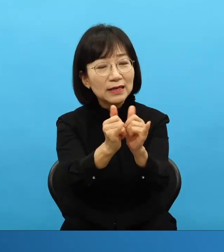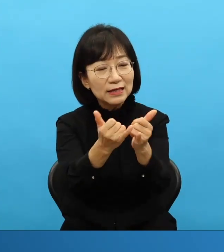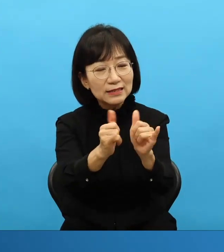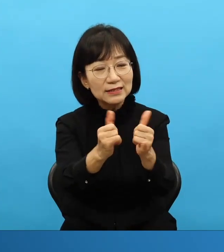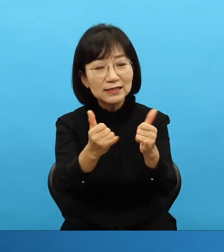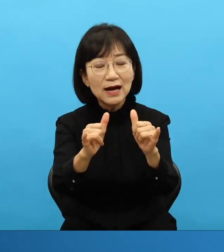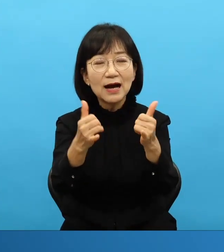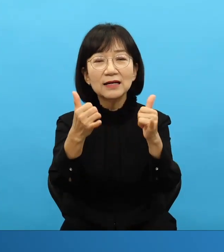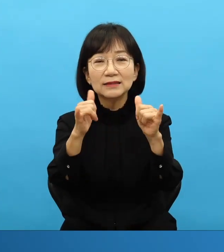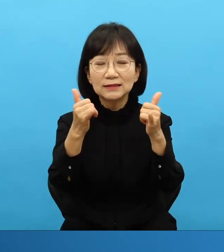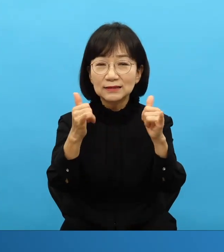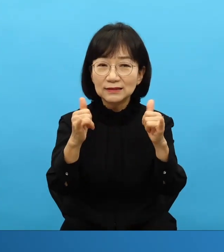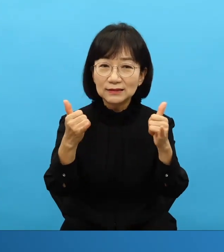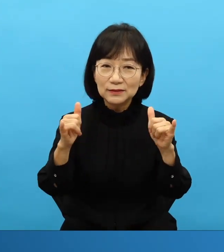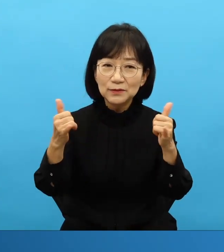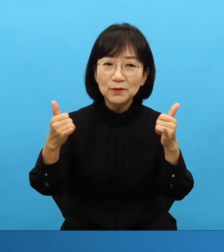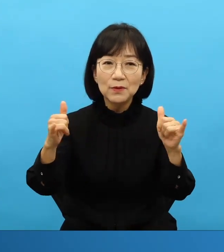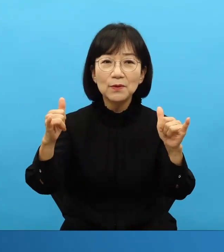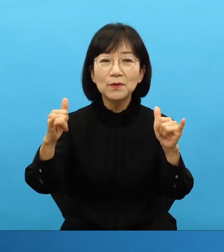모인